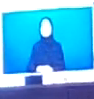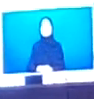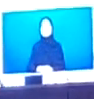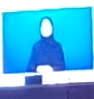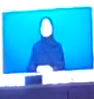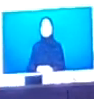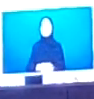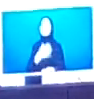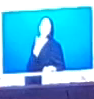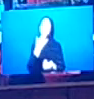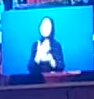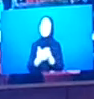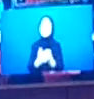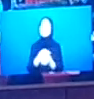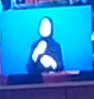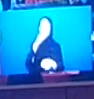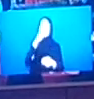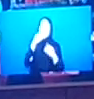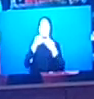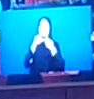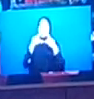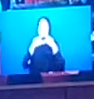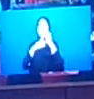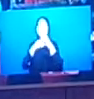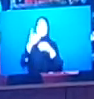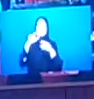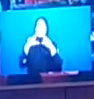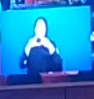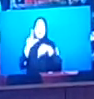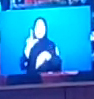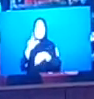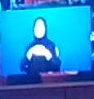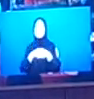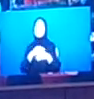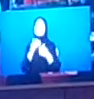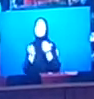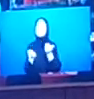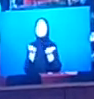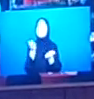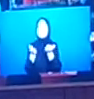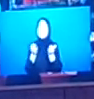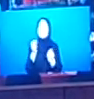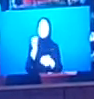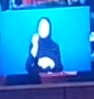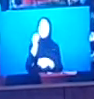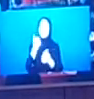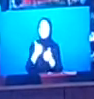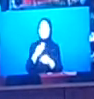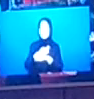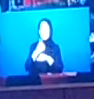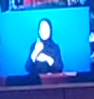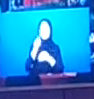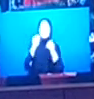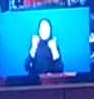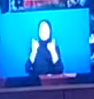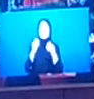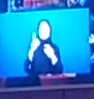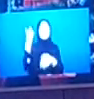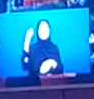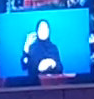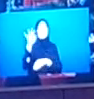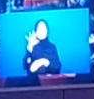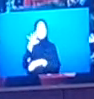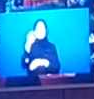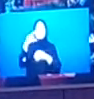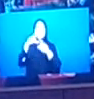Makasih badannya kalau tadi untuk yang tampaknya dinosaurus nyata di